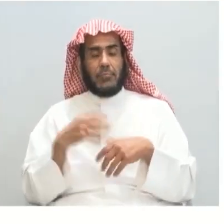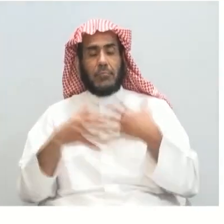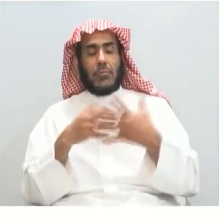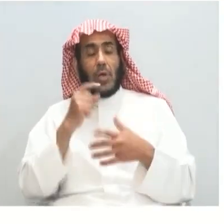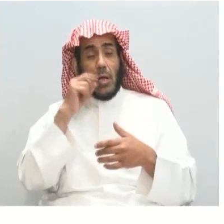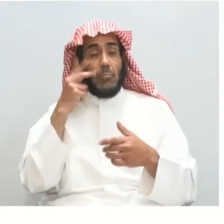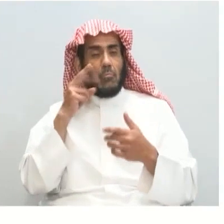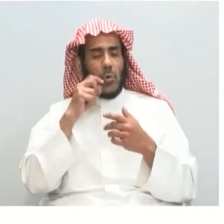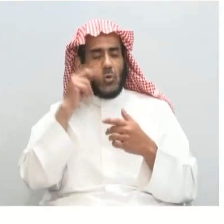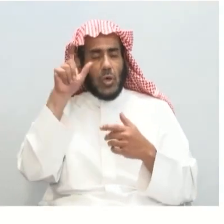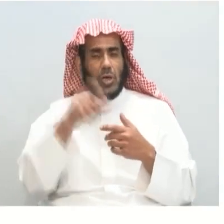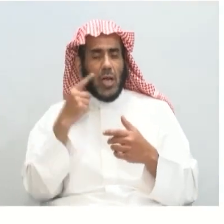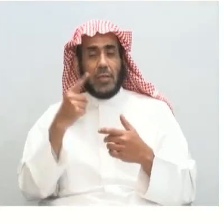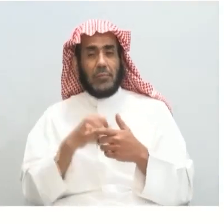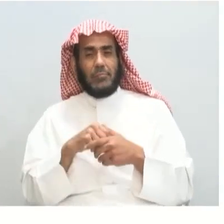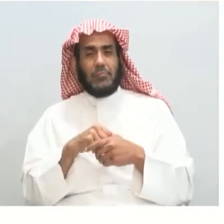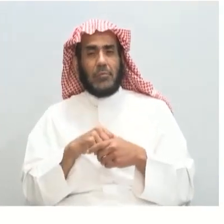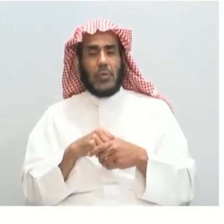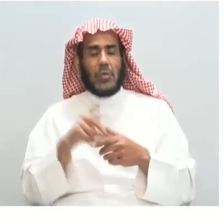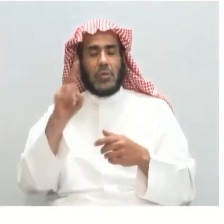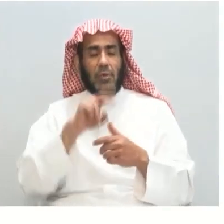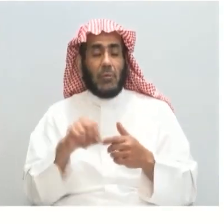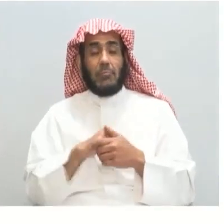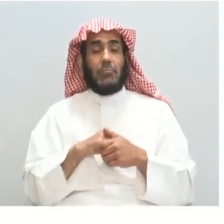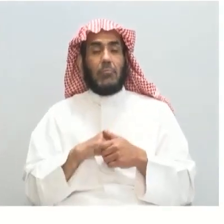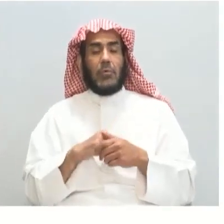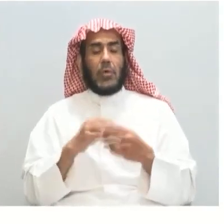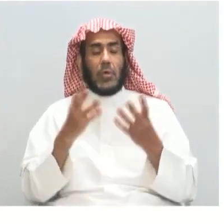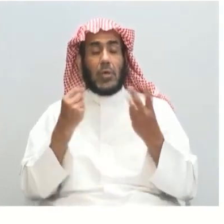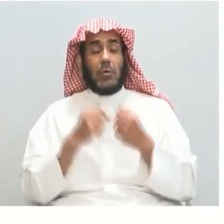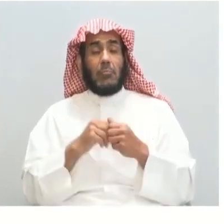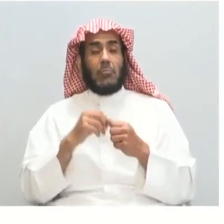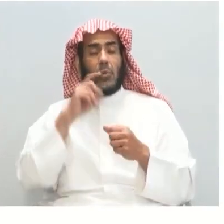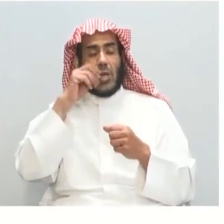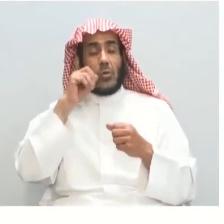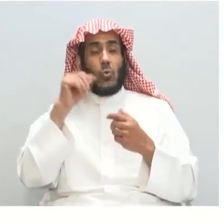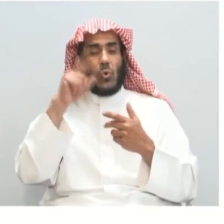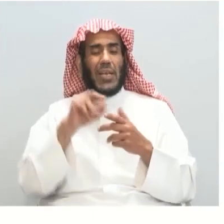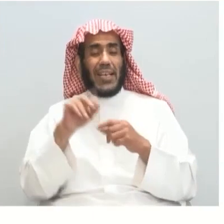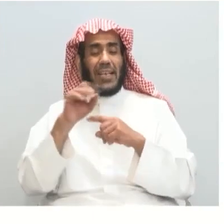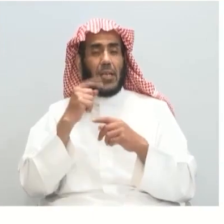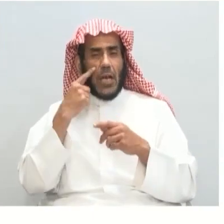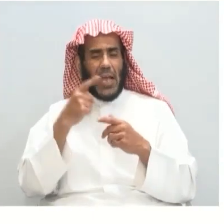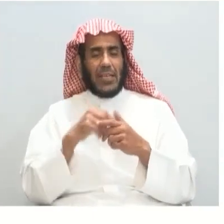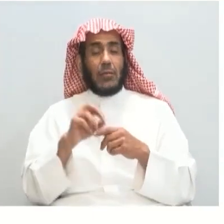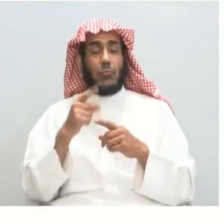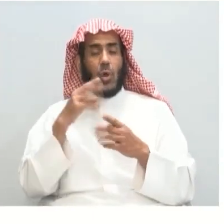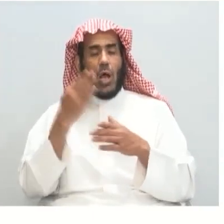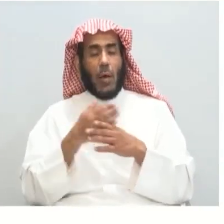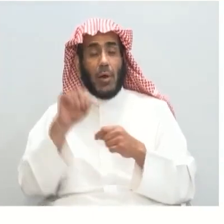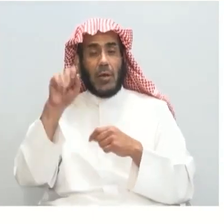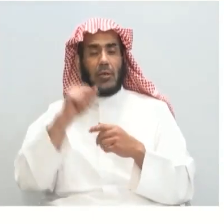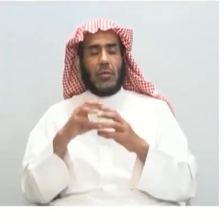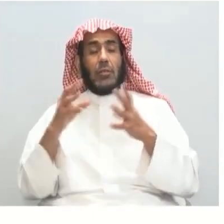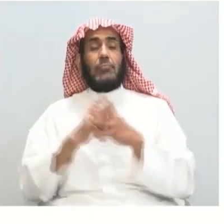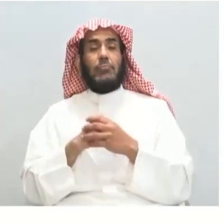كم رجلا رايت استفهام كم رجل رايت هنا خبر يراد به